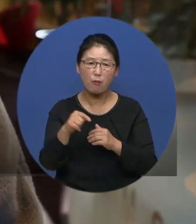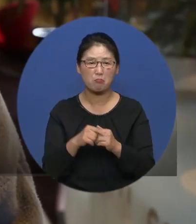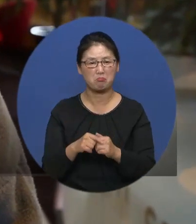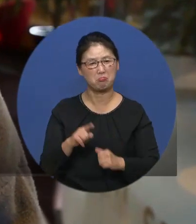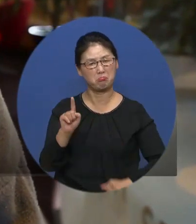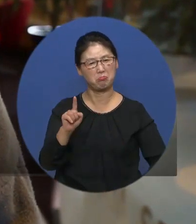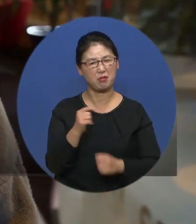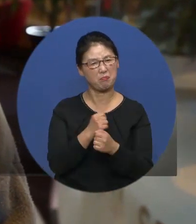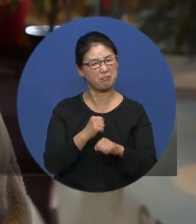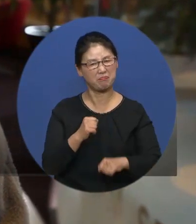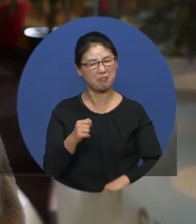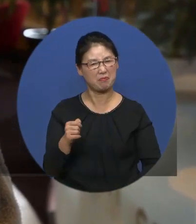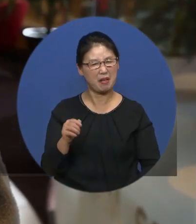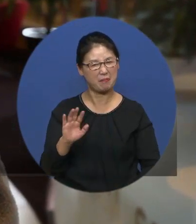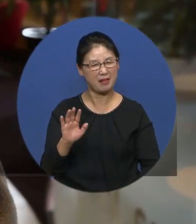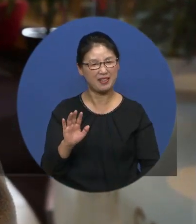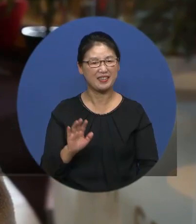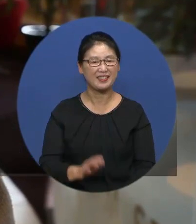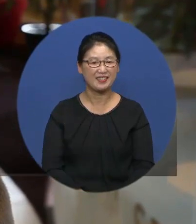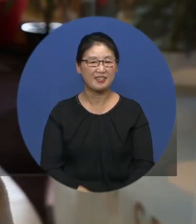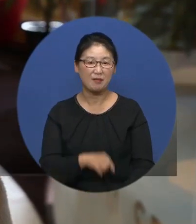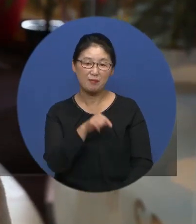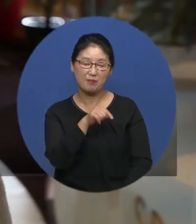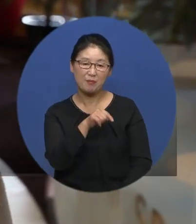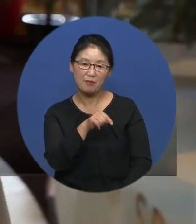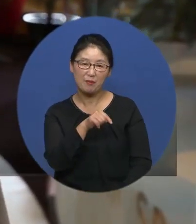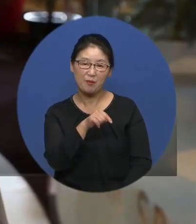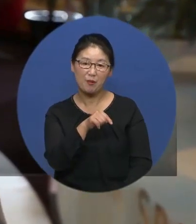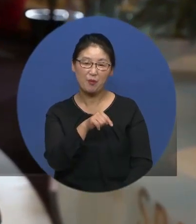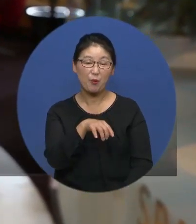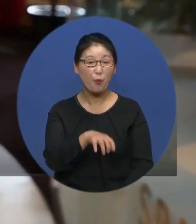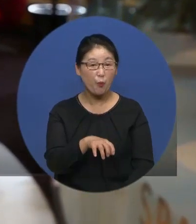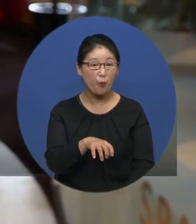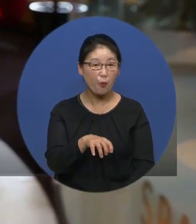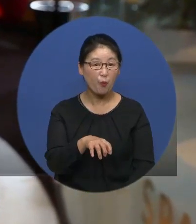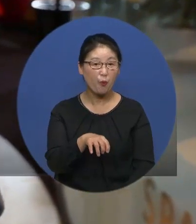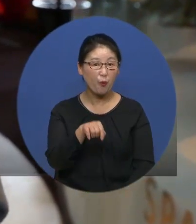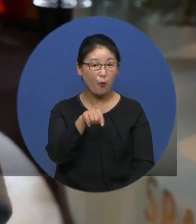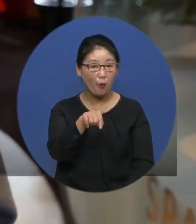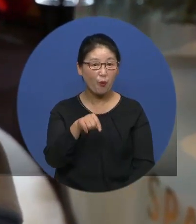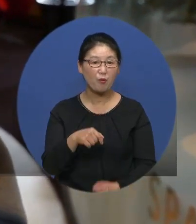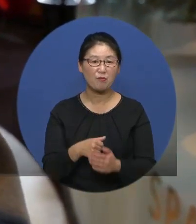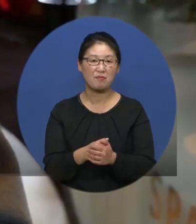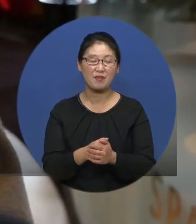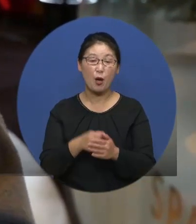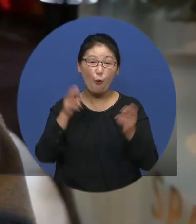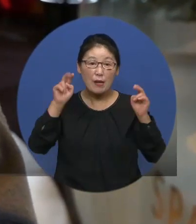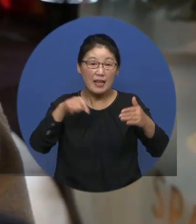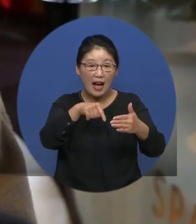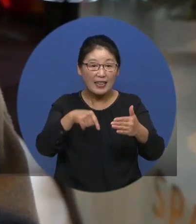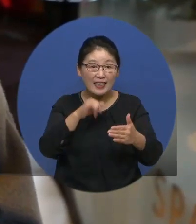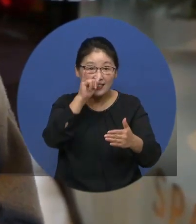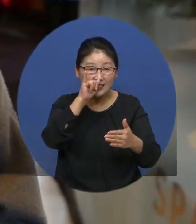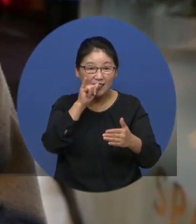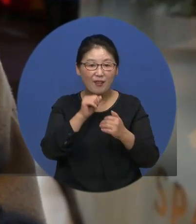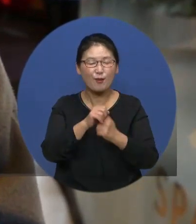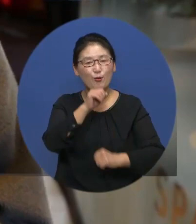저희 부분에서 못 봤거든요. 그리고 회사 내에서 이렇게 운영하는 것들이 많이 이용하게